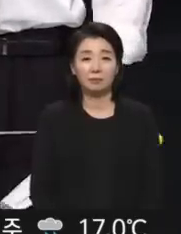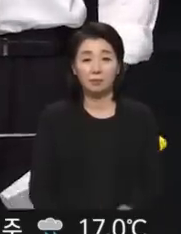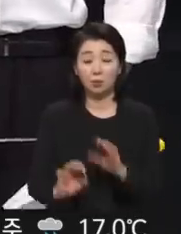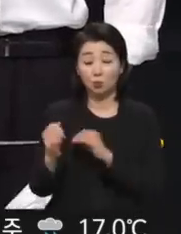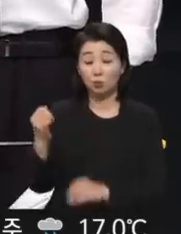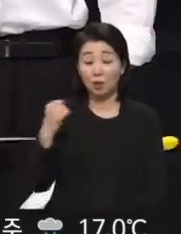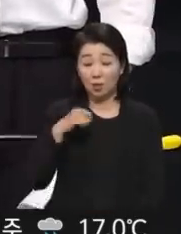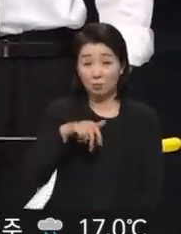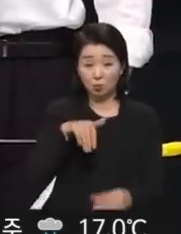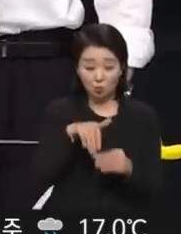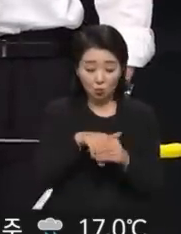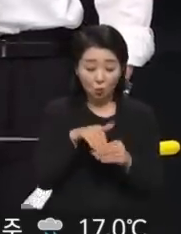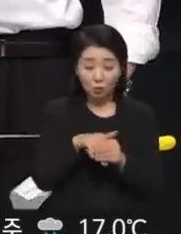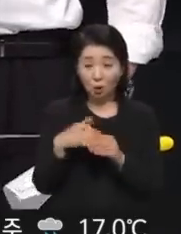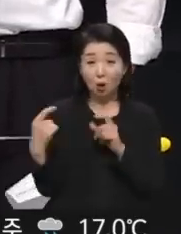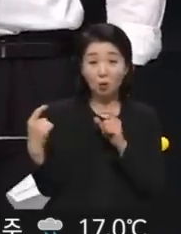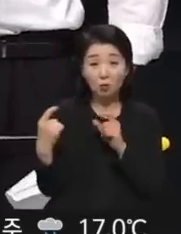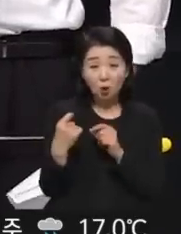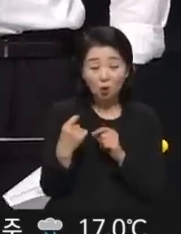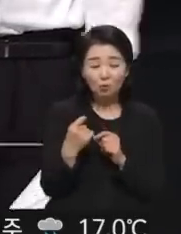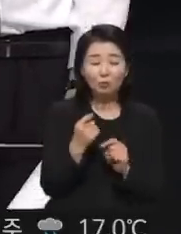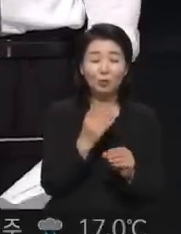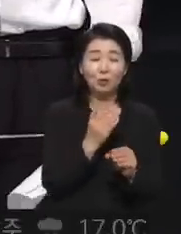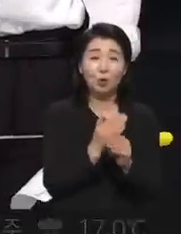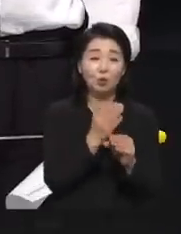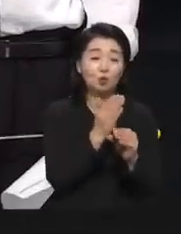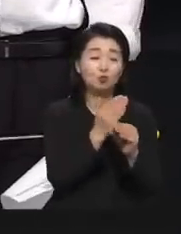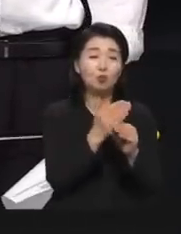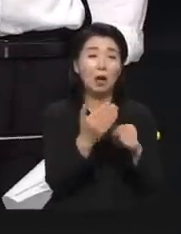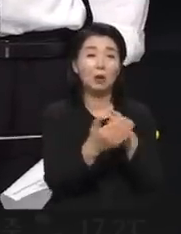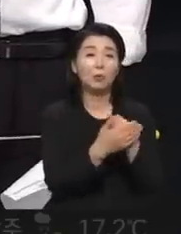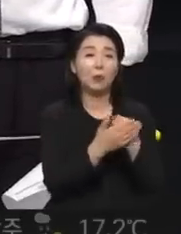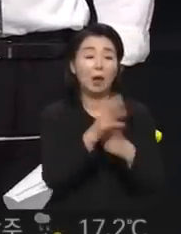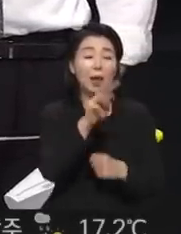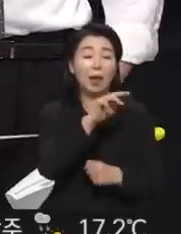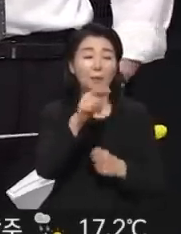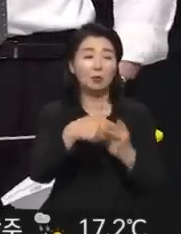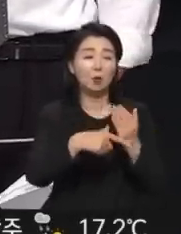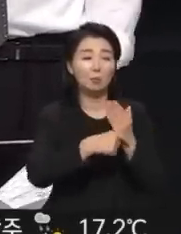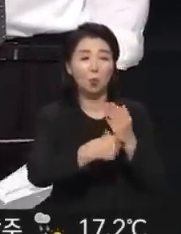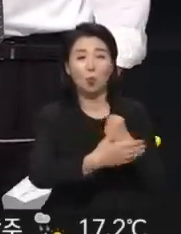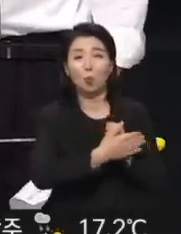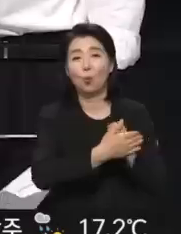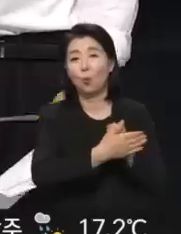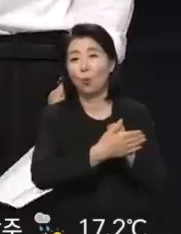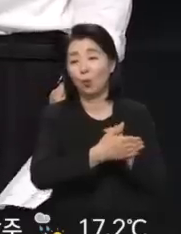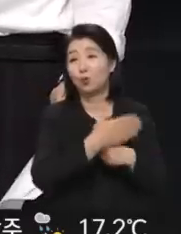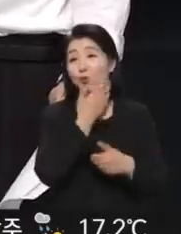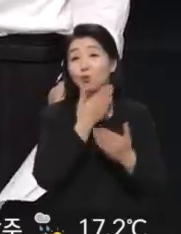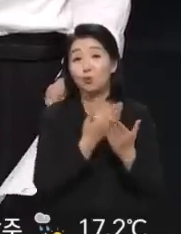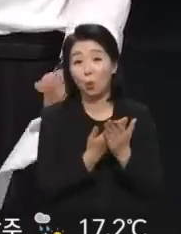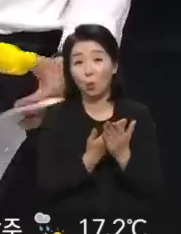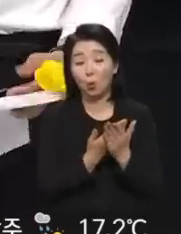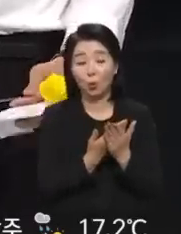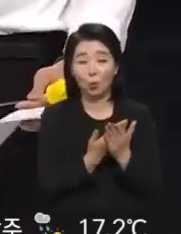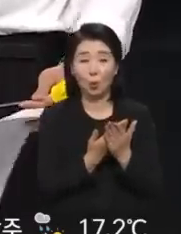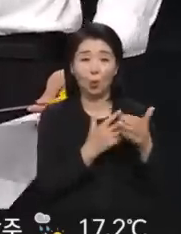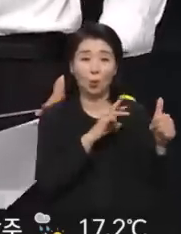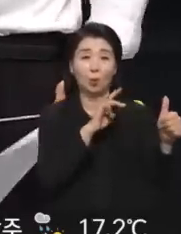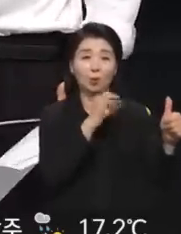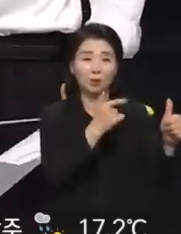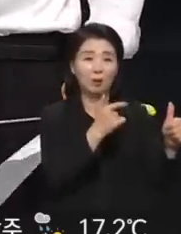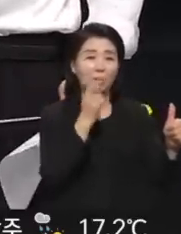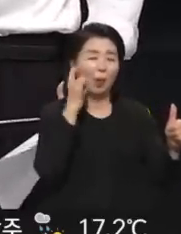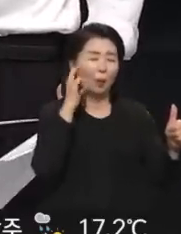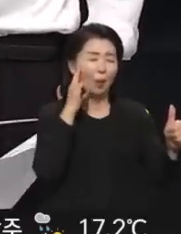국민의힘 이 총선을 앞두고 중도층과 MZ세대의 표심을 공략하는 게 급선무입니다. 이 전 씨와 같은 아스팔트